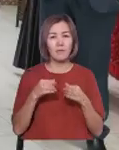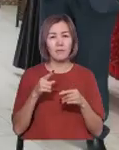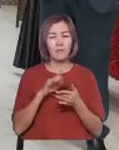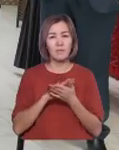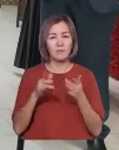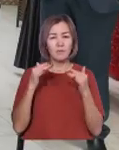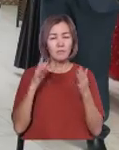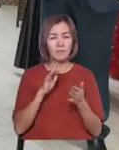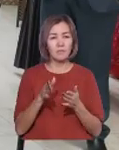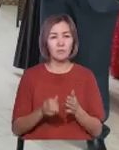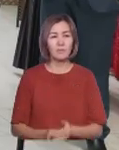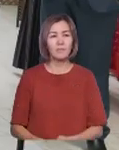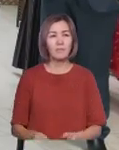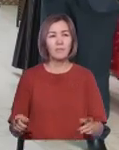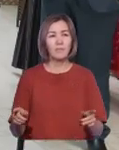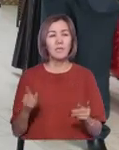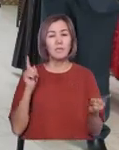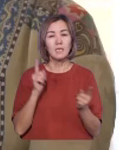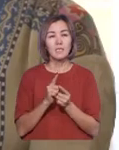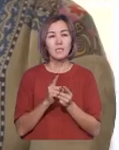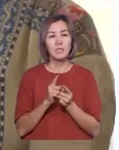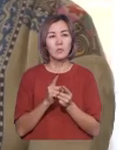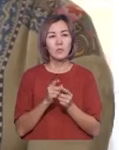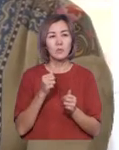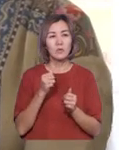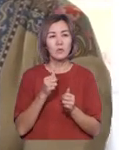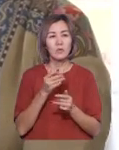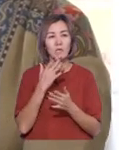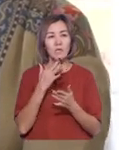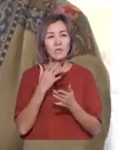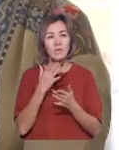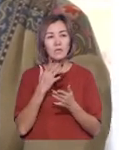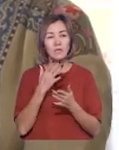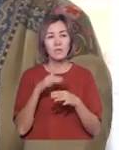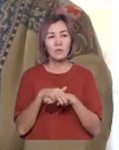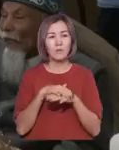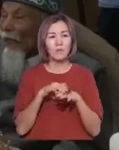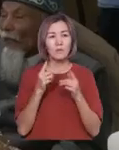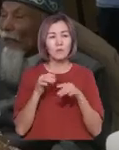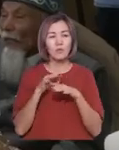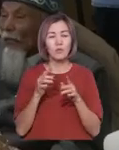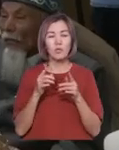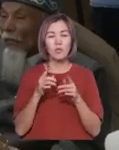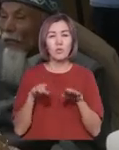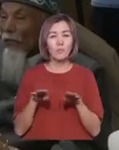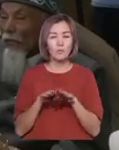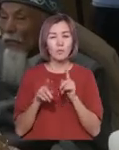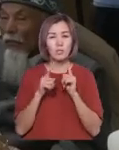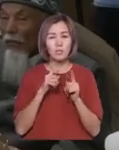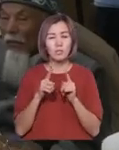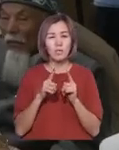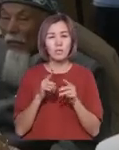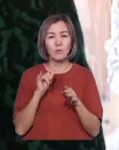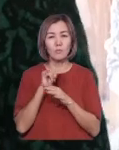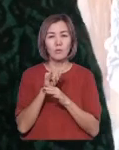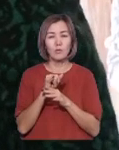болсын. Ерекше бағыттағы басқосу бірлігіміз әр алуандықта жобасының шеңберінде өтті. Ұйымдастырушылар мұндай жиындар мәртебелі